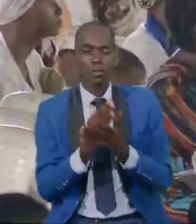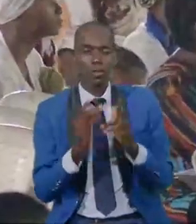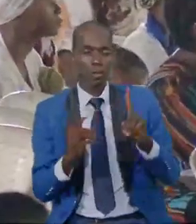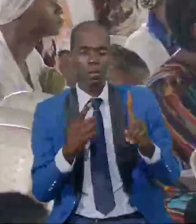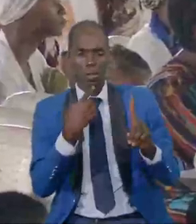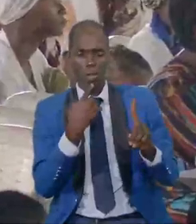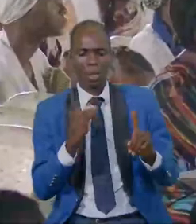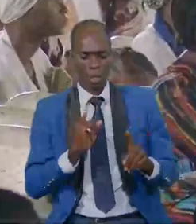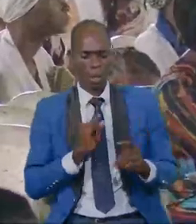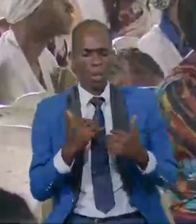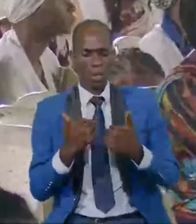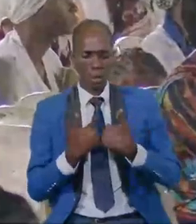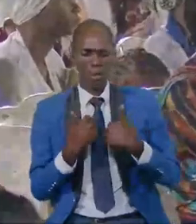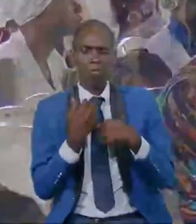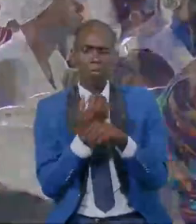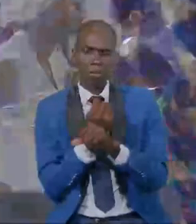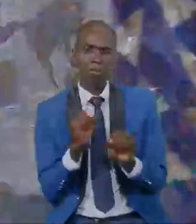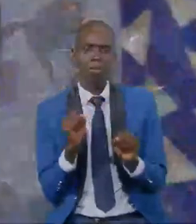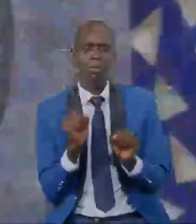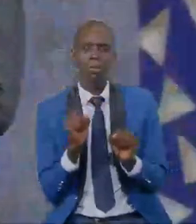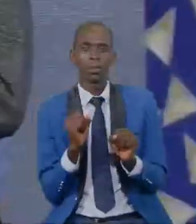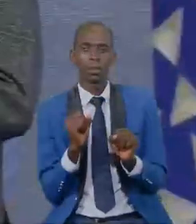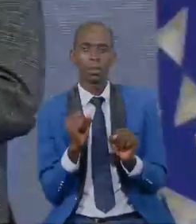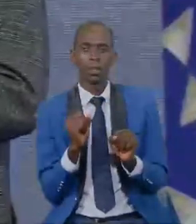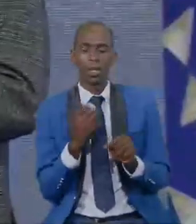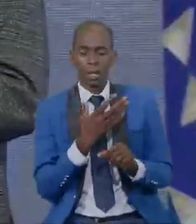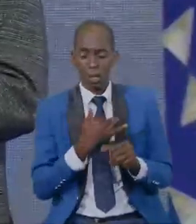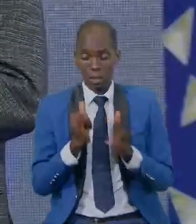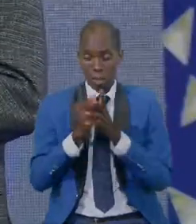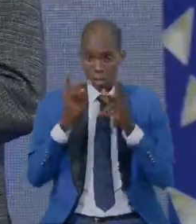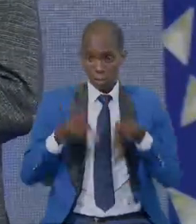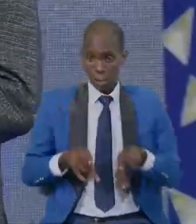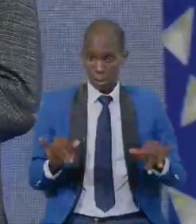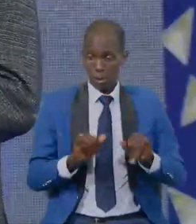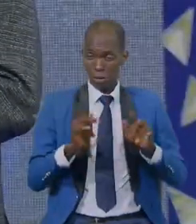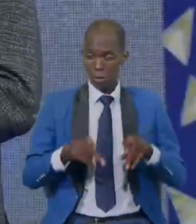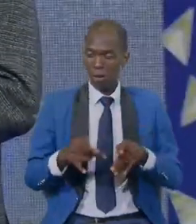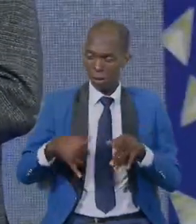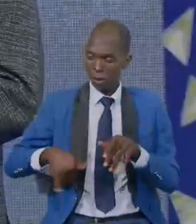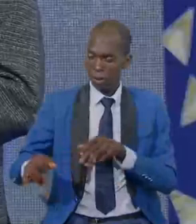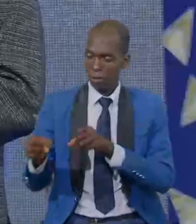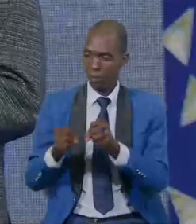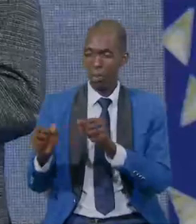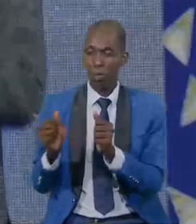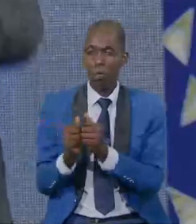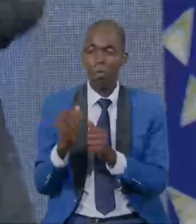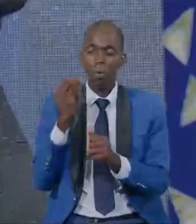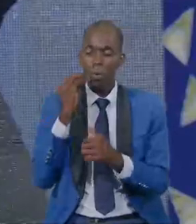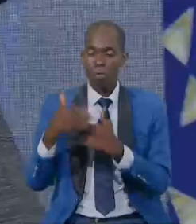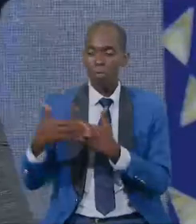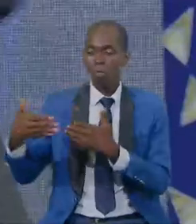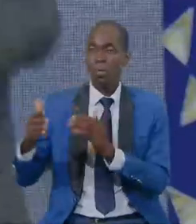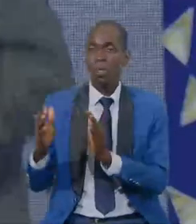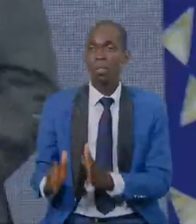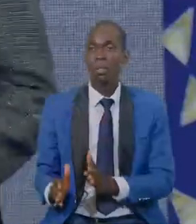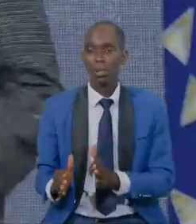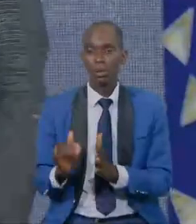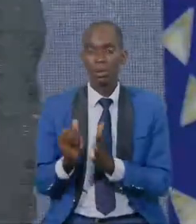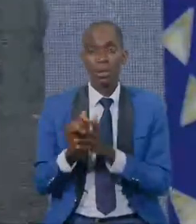have salvation, si quelqu'un dit que j'ai le salut, still fighting with his neighbor, et la personne continue de se battre avec son